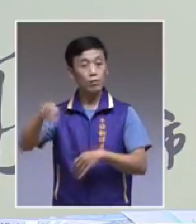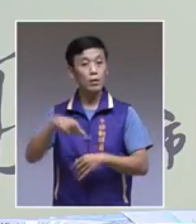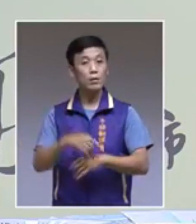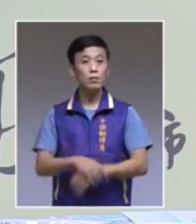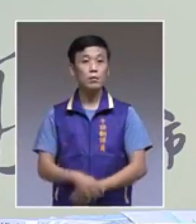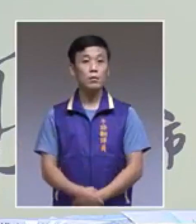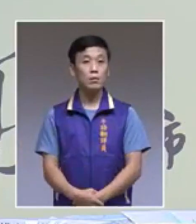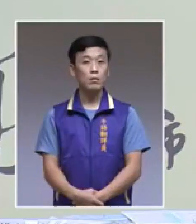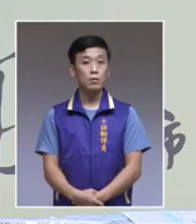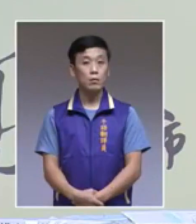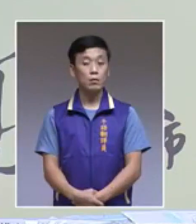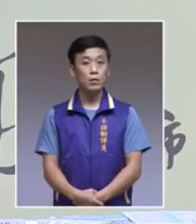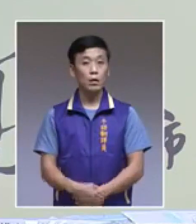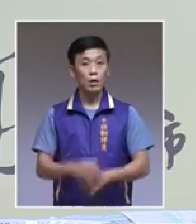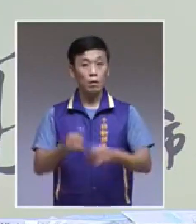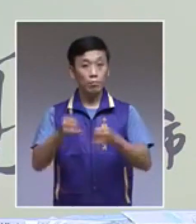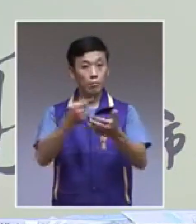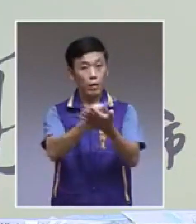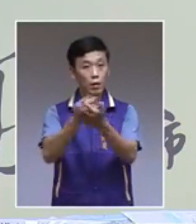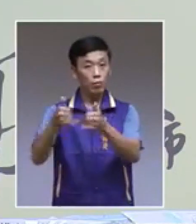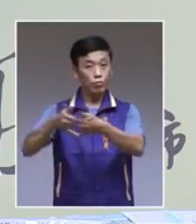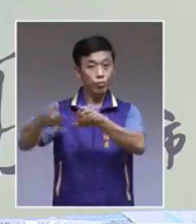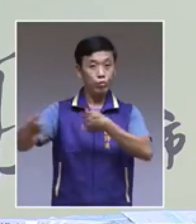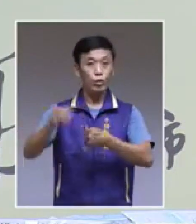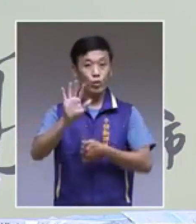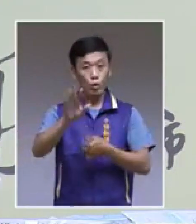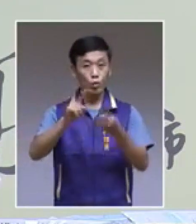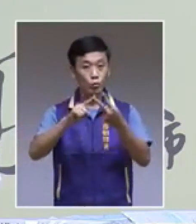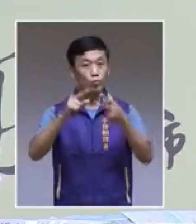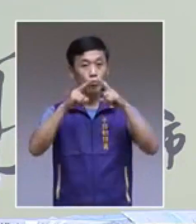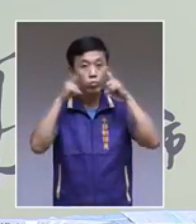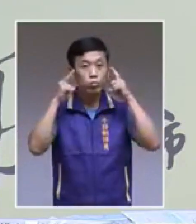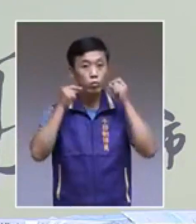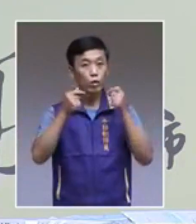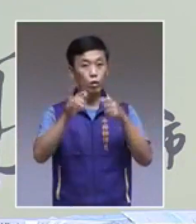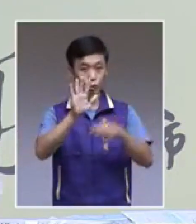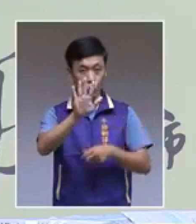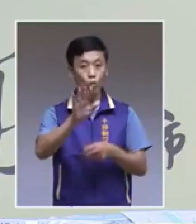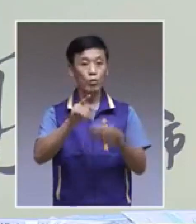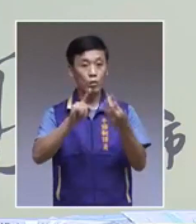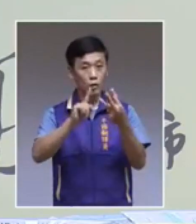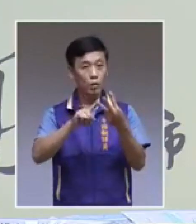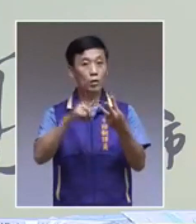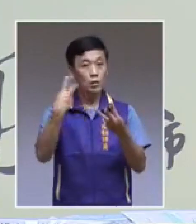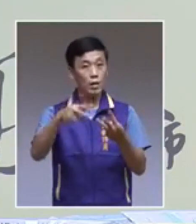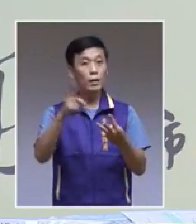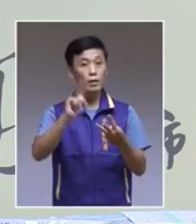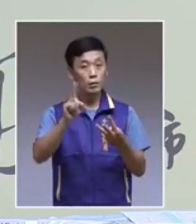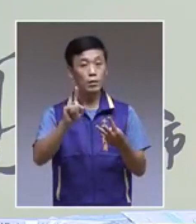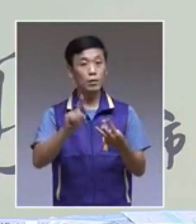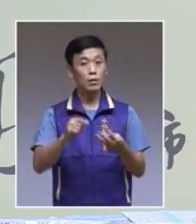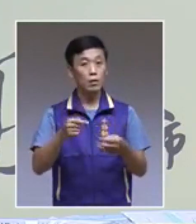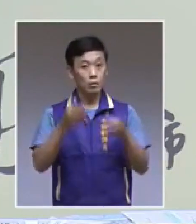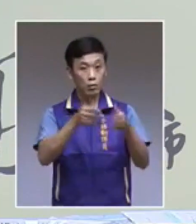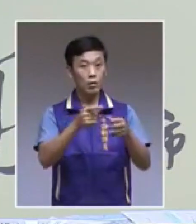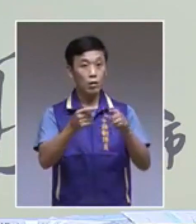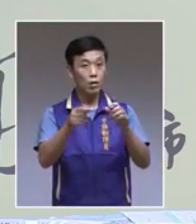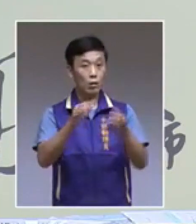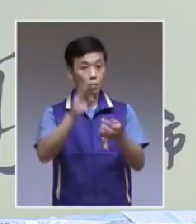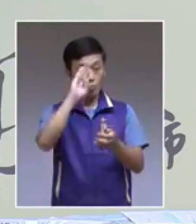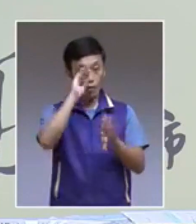持社交距离戴口罩，然后我们一方面呢我们也持续的在做疫苗的一